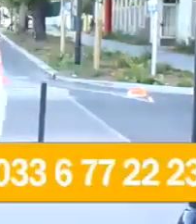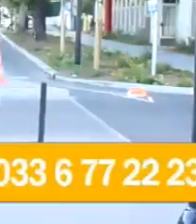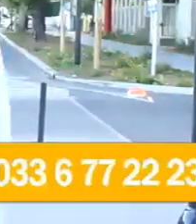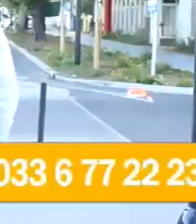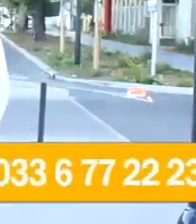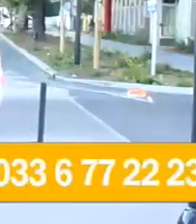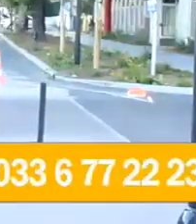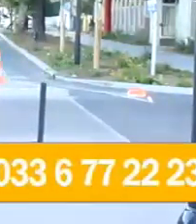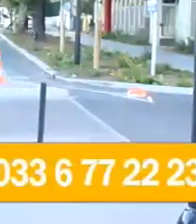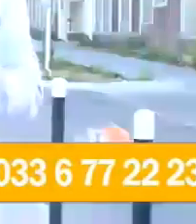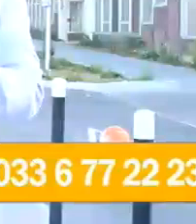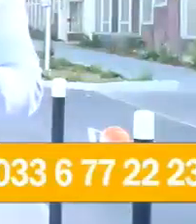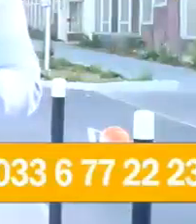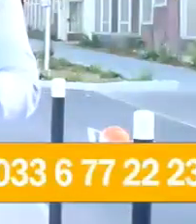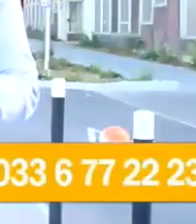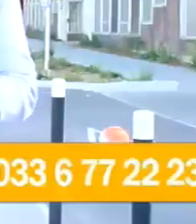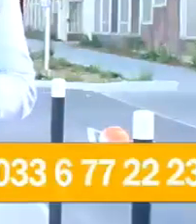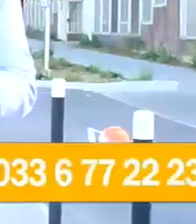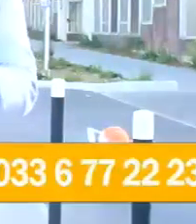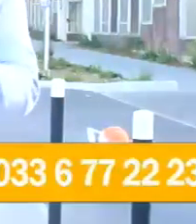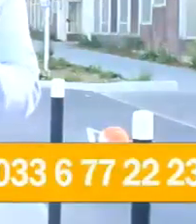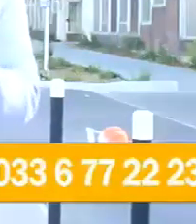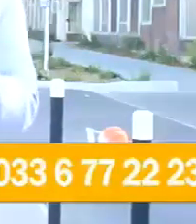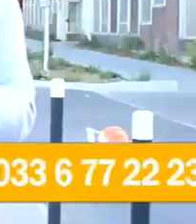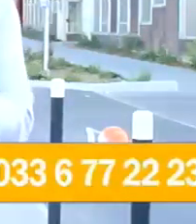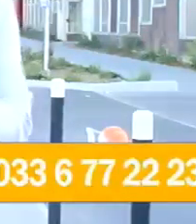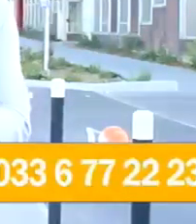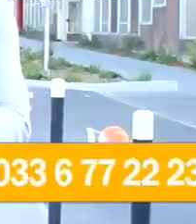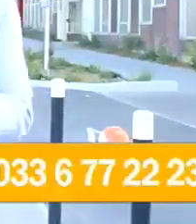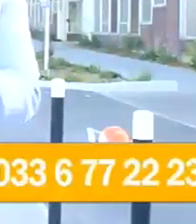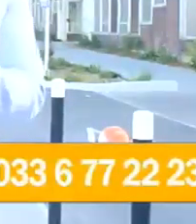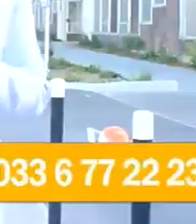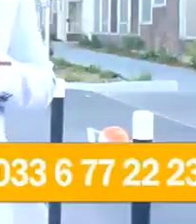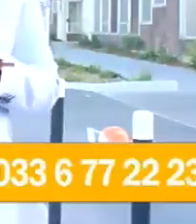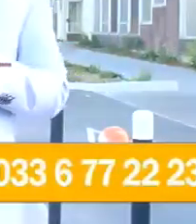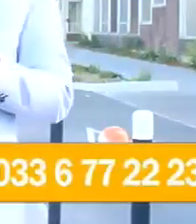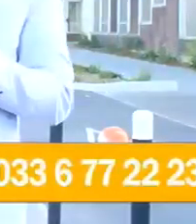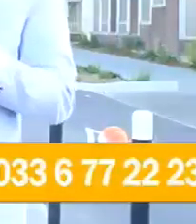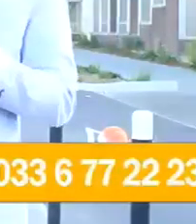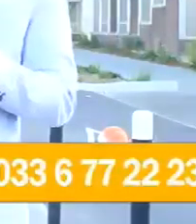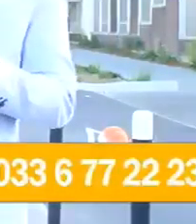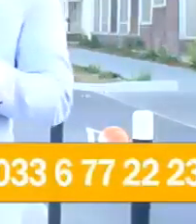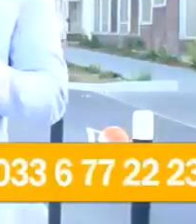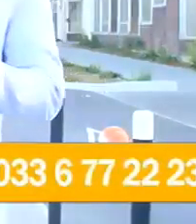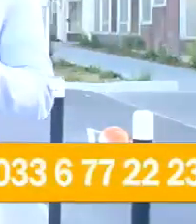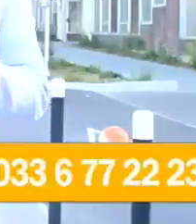Venez nombreux, non, Zelabino. Adi Loba TV, aïe!